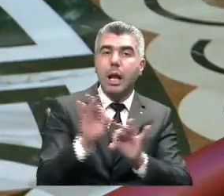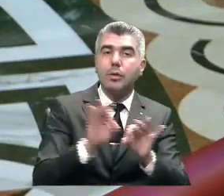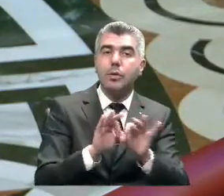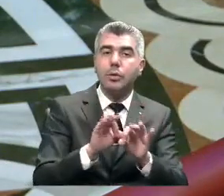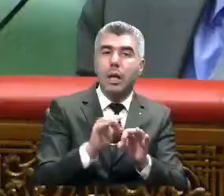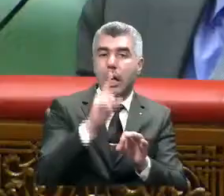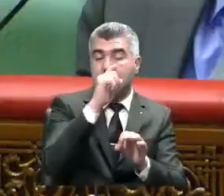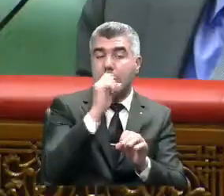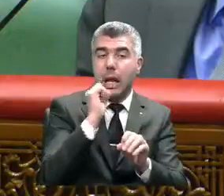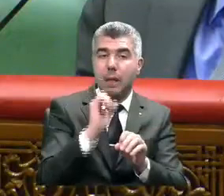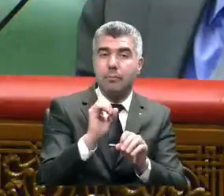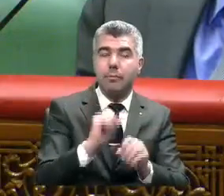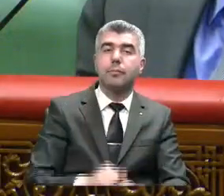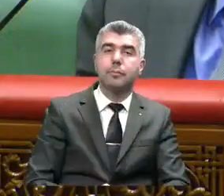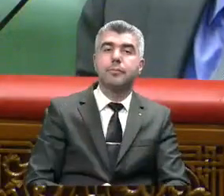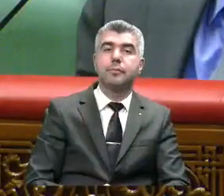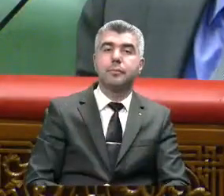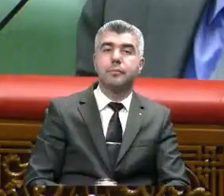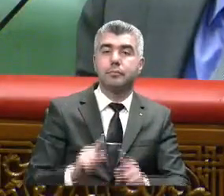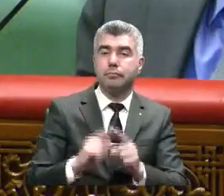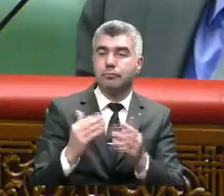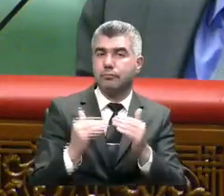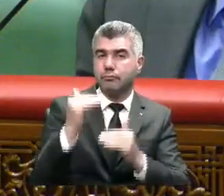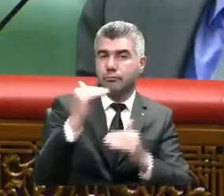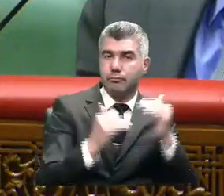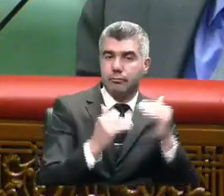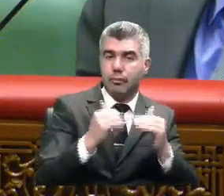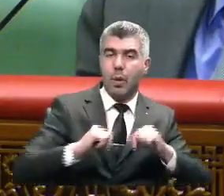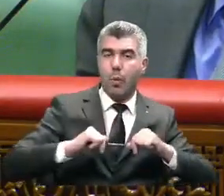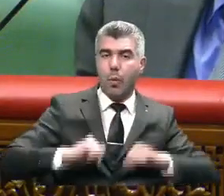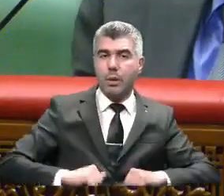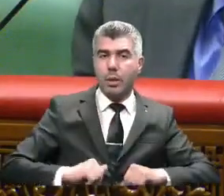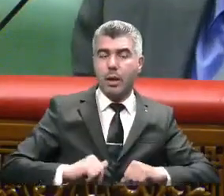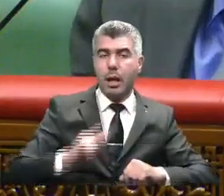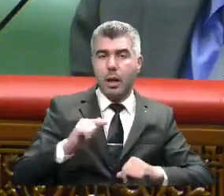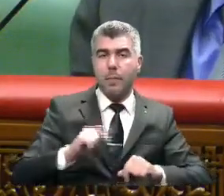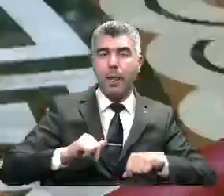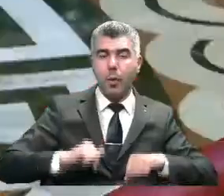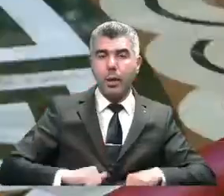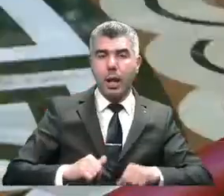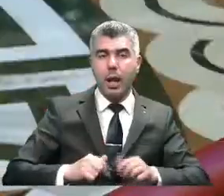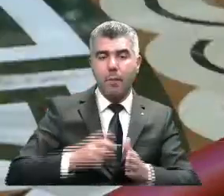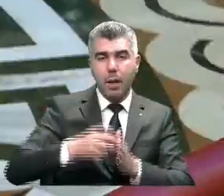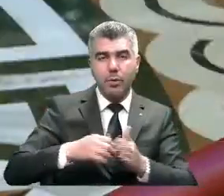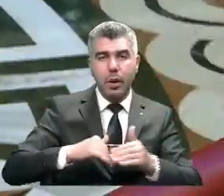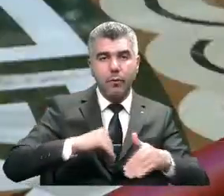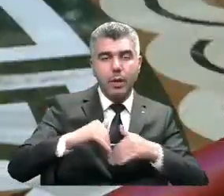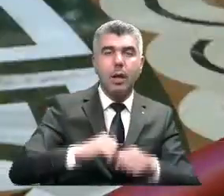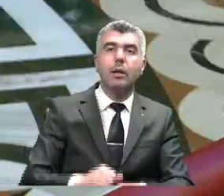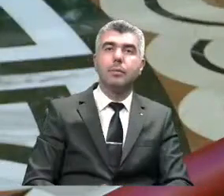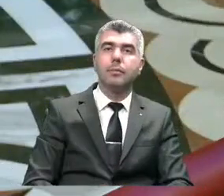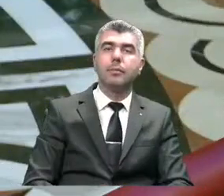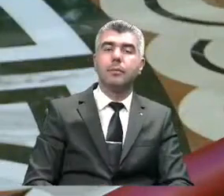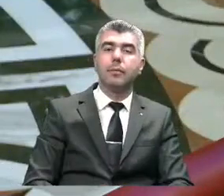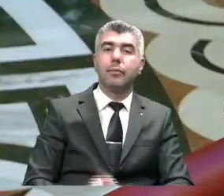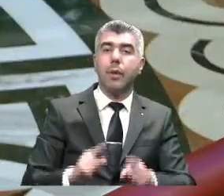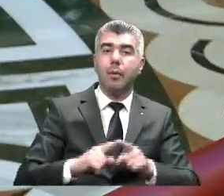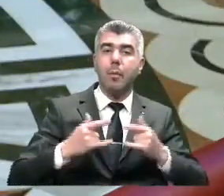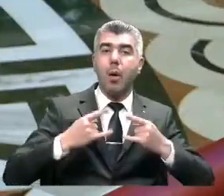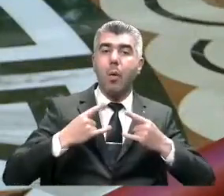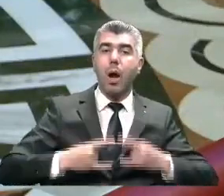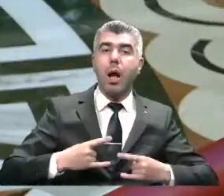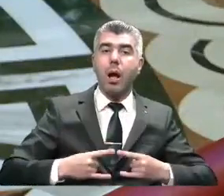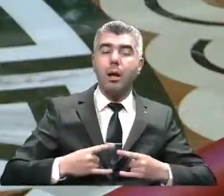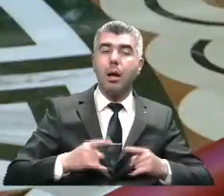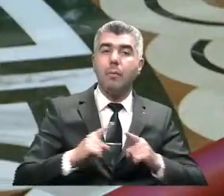المخاطر والكوارث والتقارب بين مختلف القطاعات الوزاريه بما فيها وزاره النقل واللوجستيك. وفي اطار الوقايه الاستباقيه